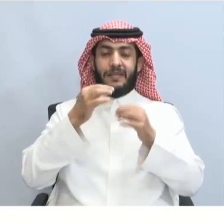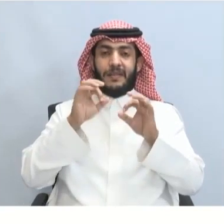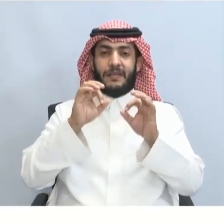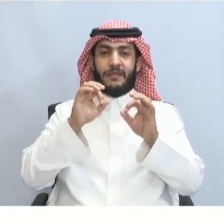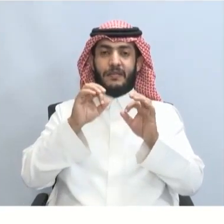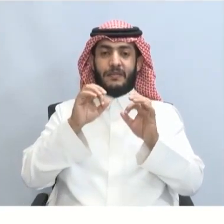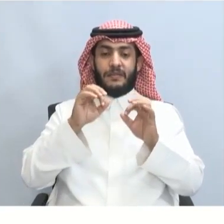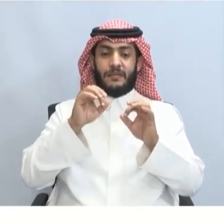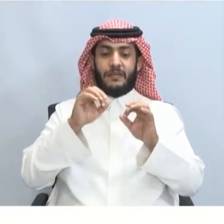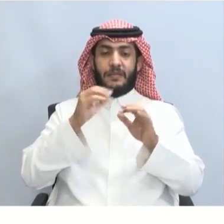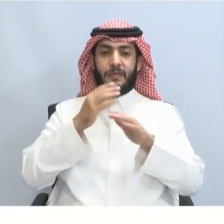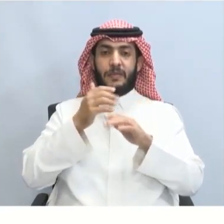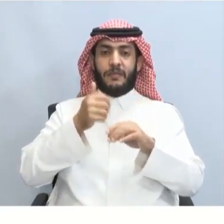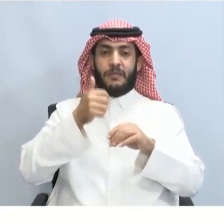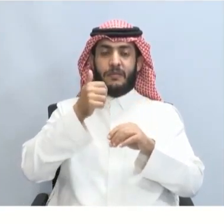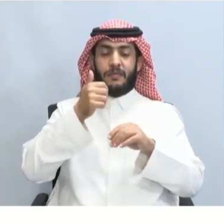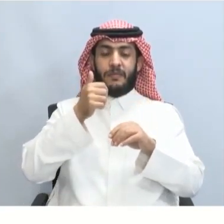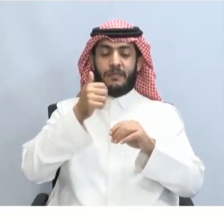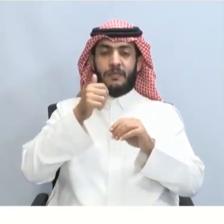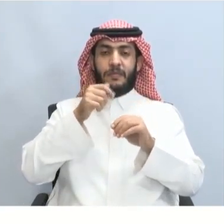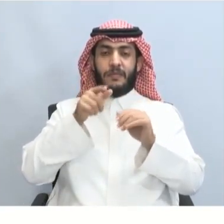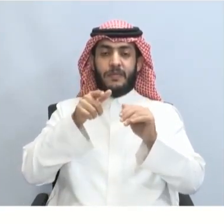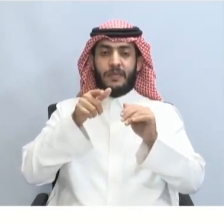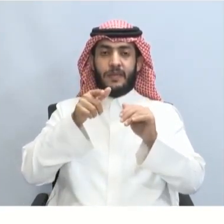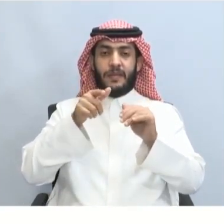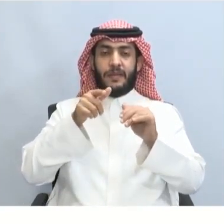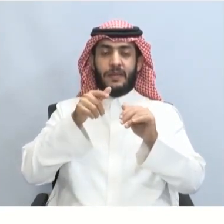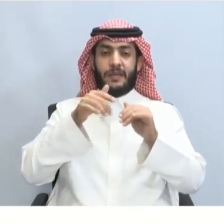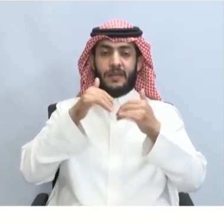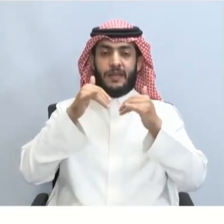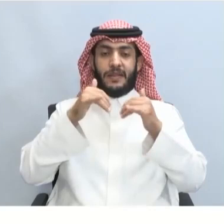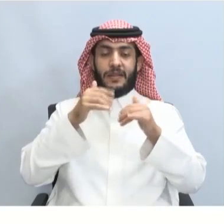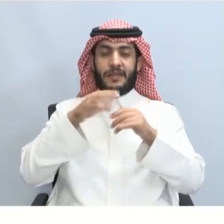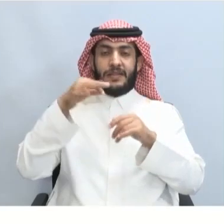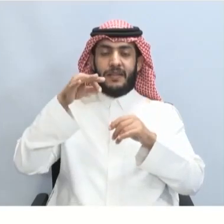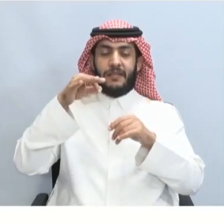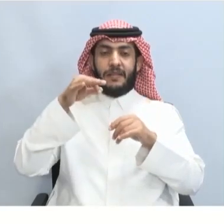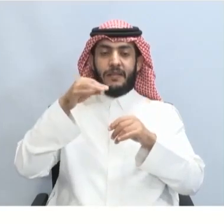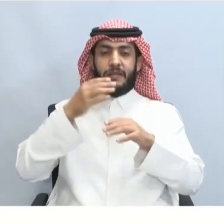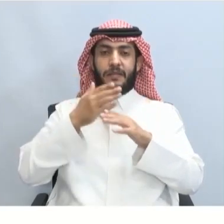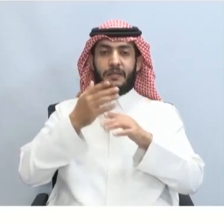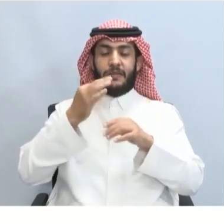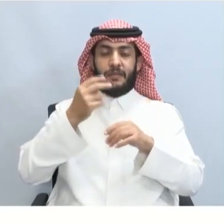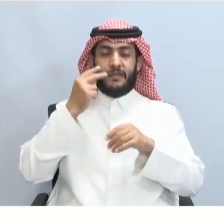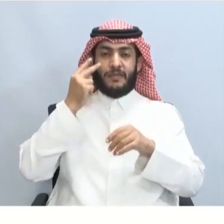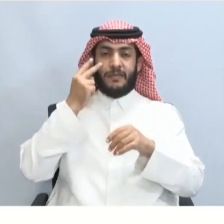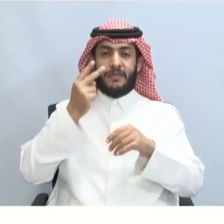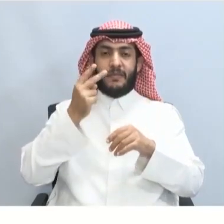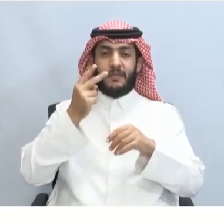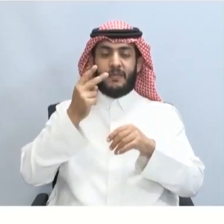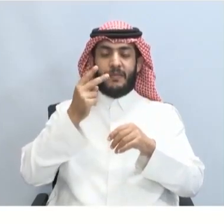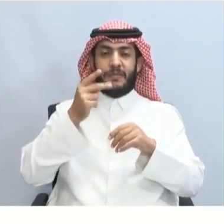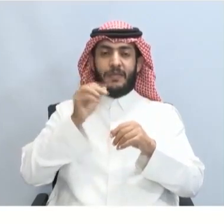تي ام ال ستظهر لنا هذه الصفحه نلاحظ عندنا